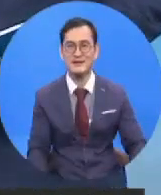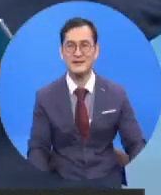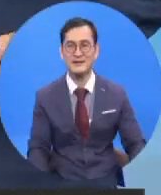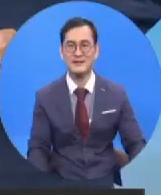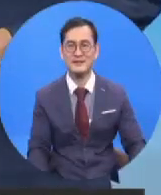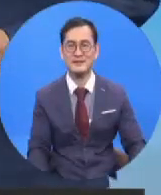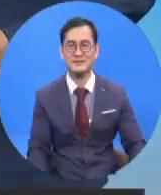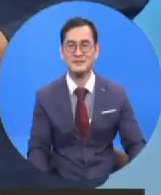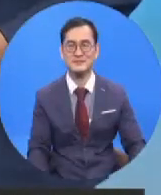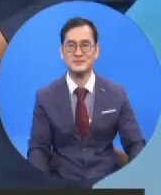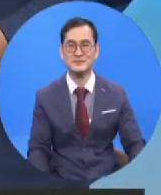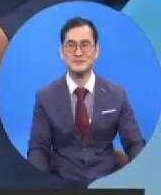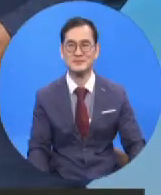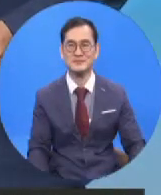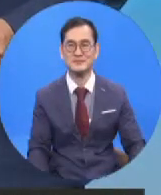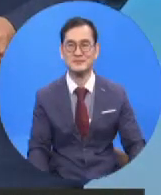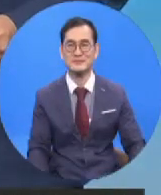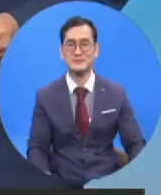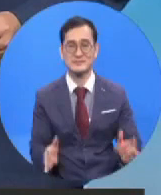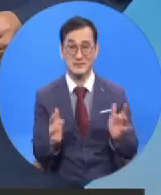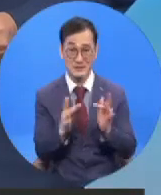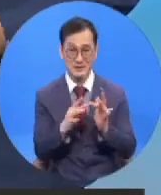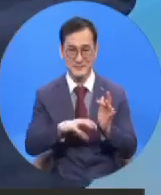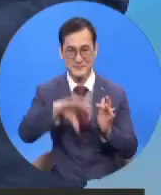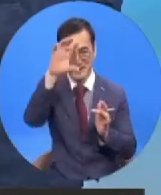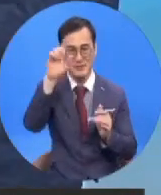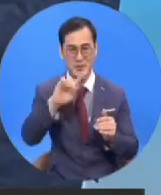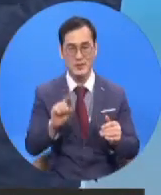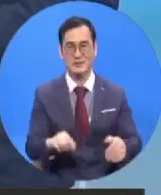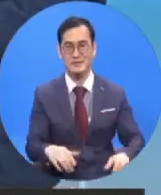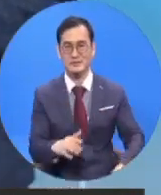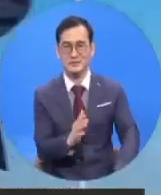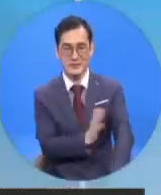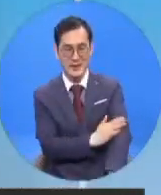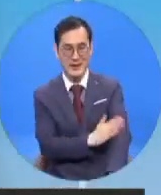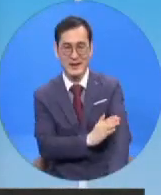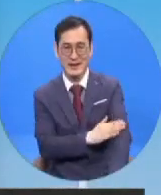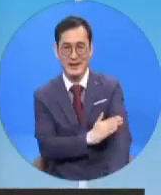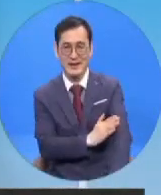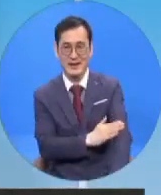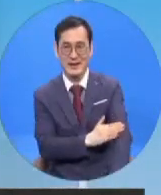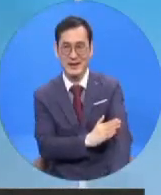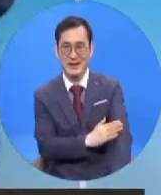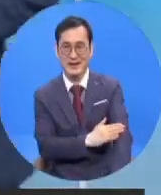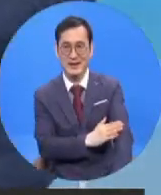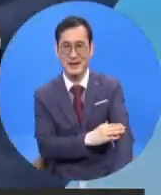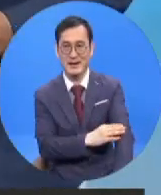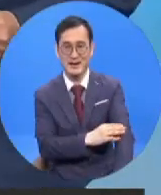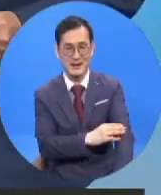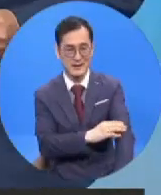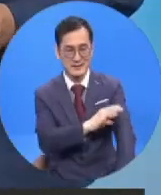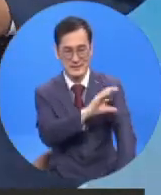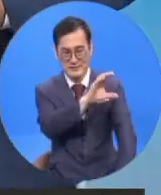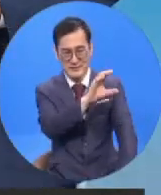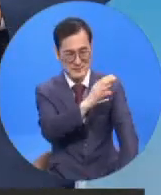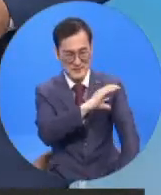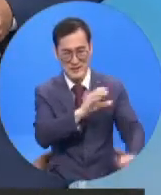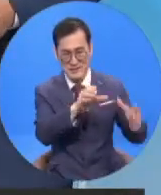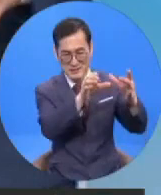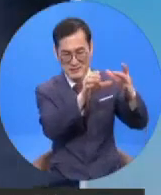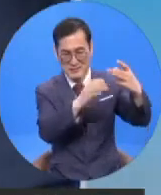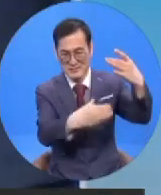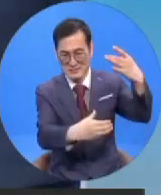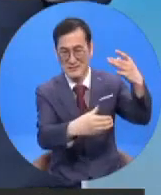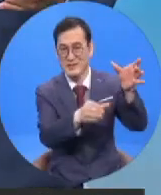자, 이에 이재명 지사는요, SNS에 자신의 보시는 이 사진, 휘어진 팔을